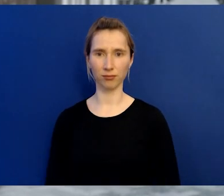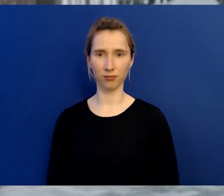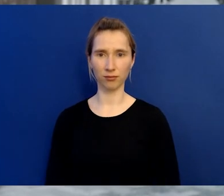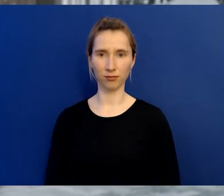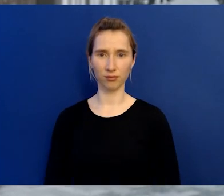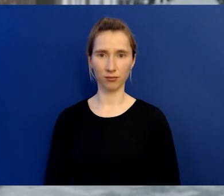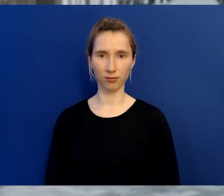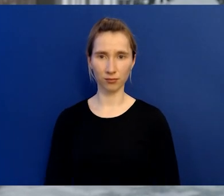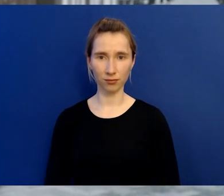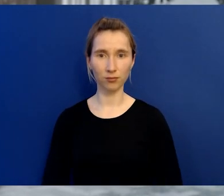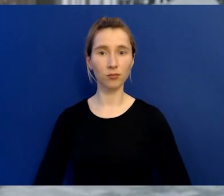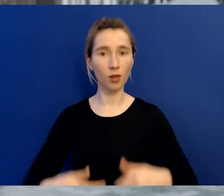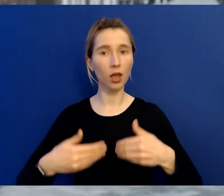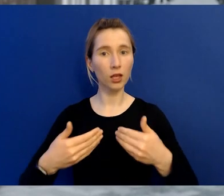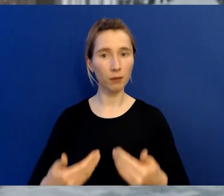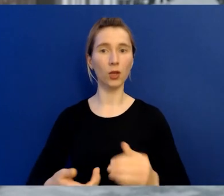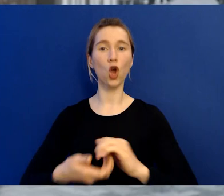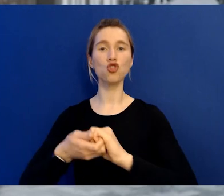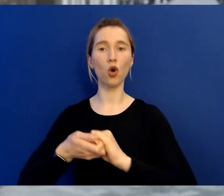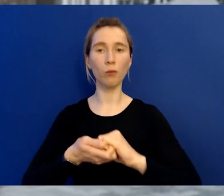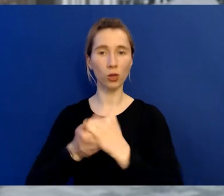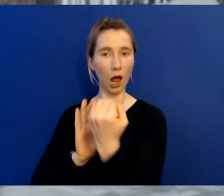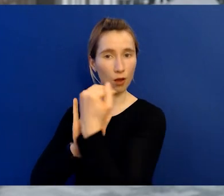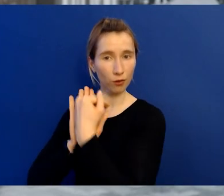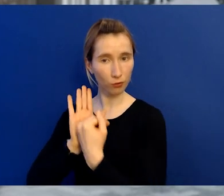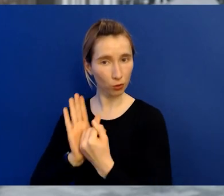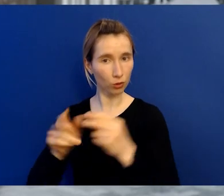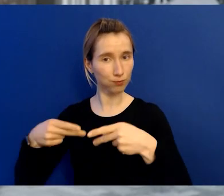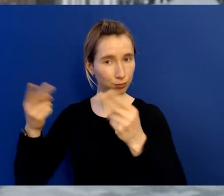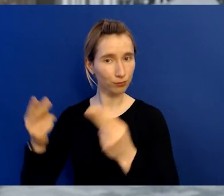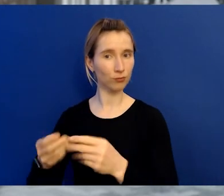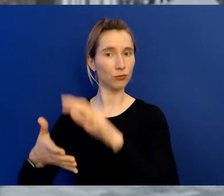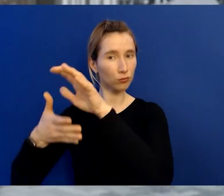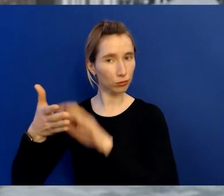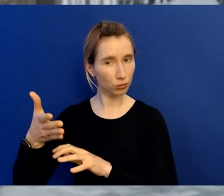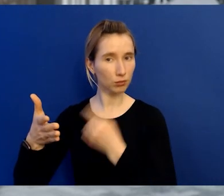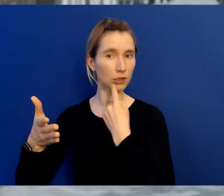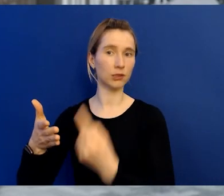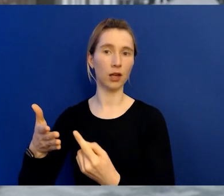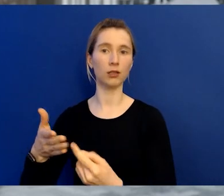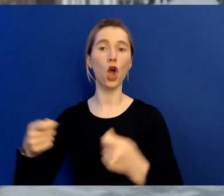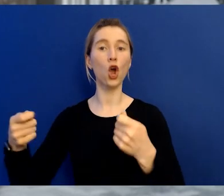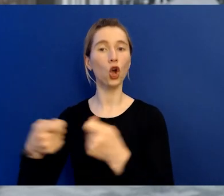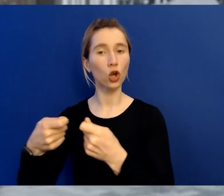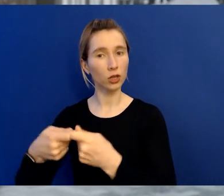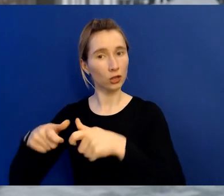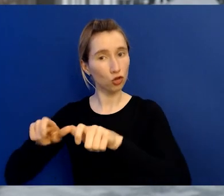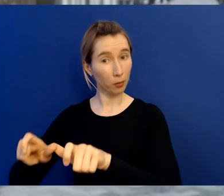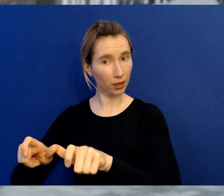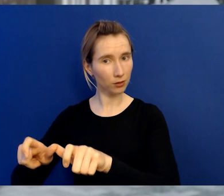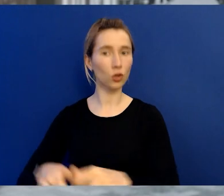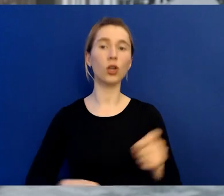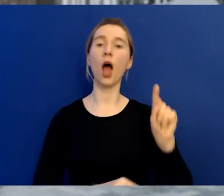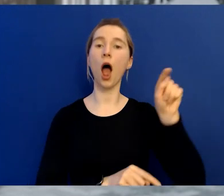Es wurde eine Kommunalverfügung veröffentlicht, die Kontaktsperren und Ausgangssperren